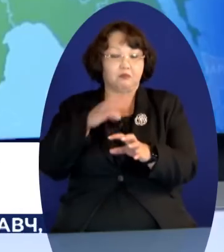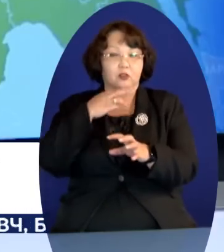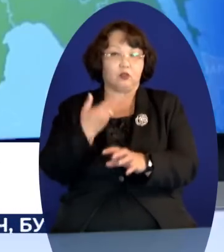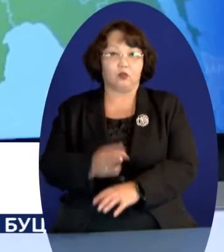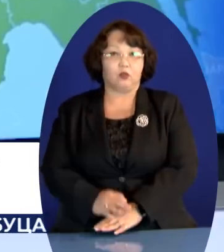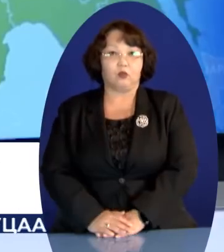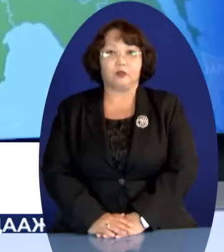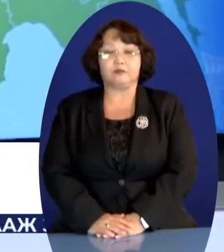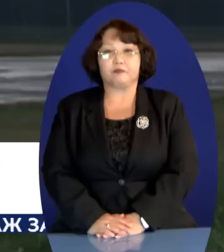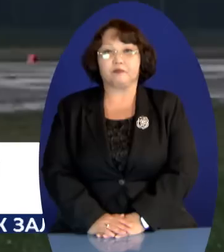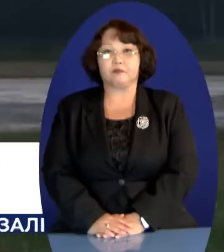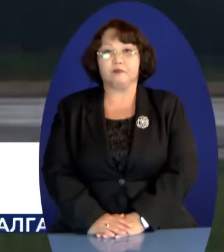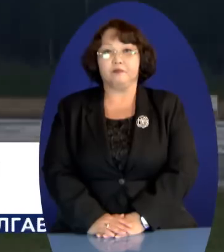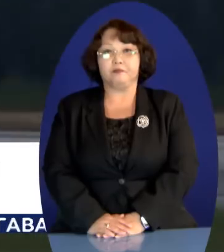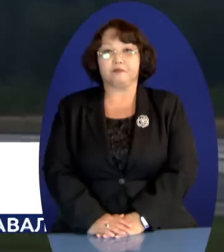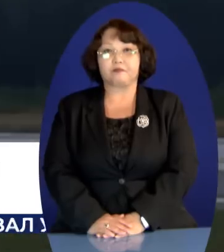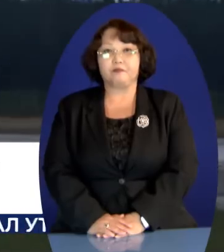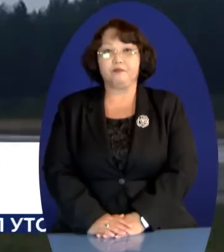өгөөгүй.